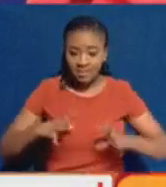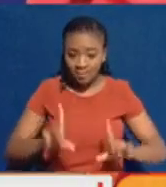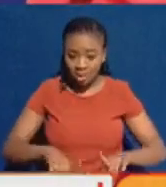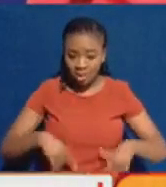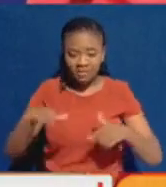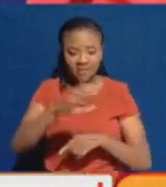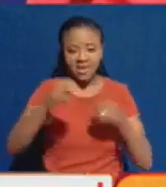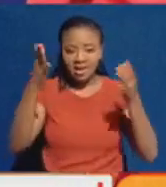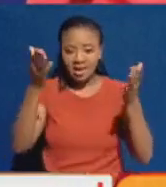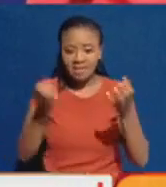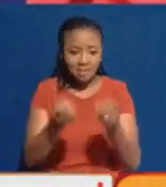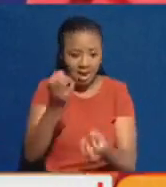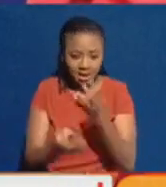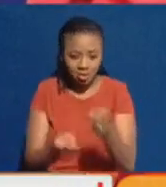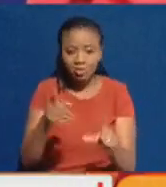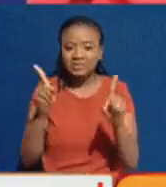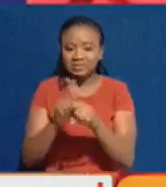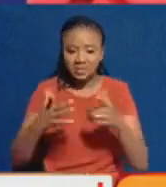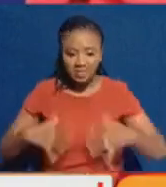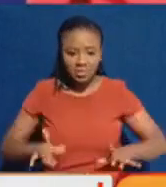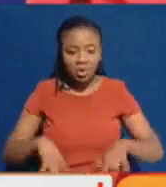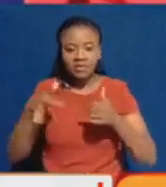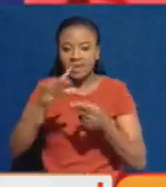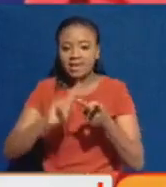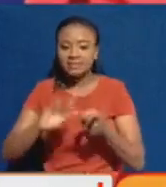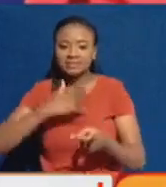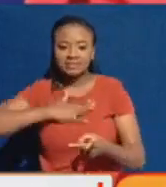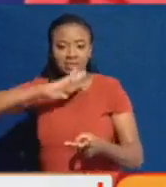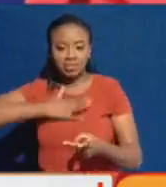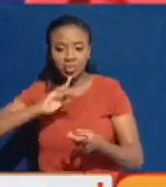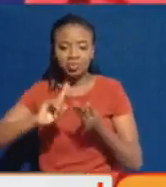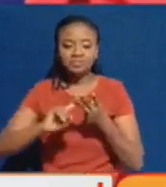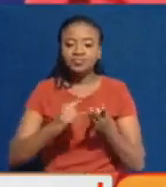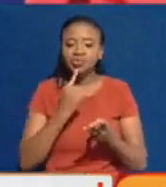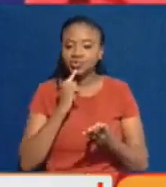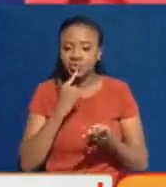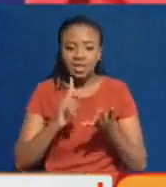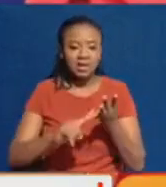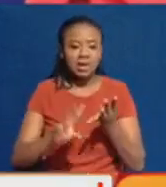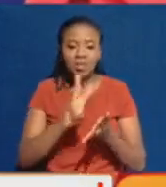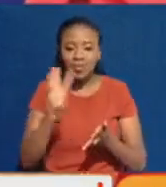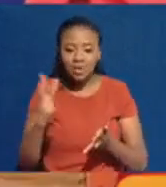ninawaambia watu wa Samburu, Turkana, West Pokot, Elgeyo Marakwet,